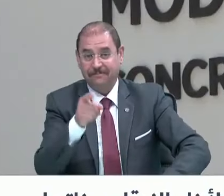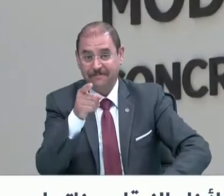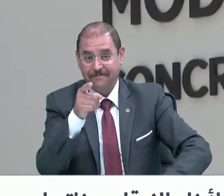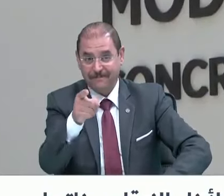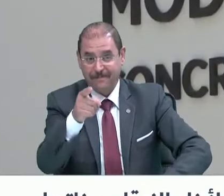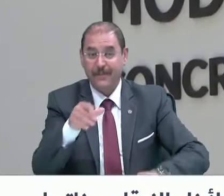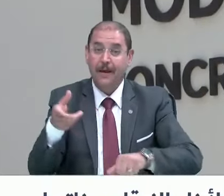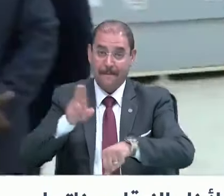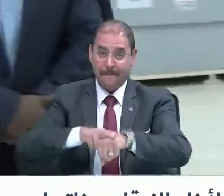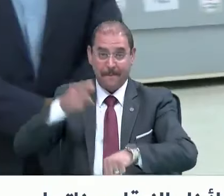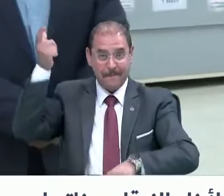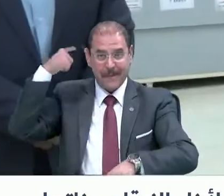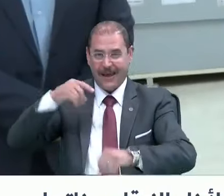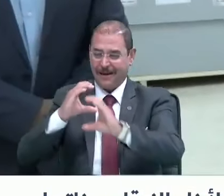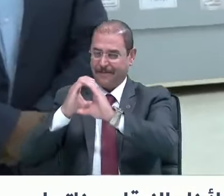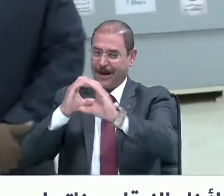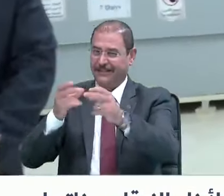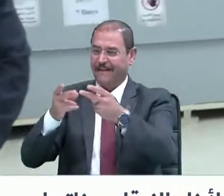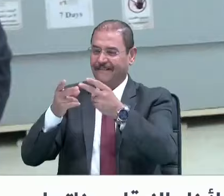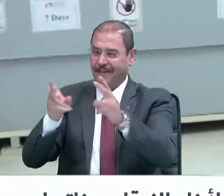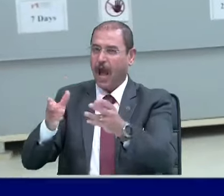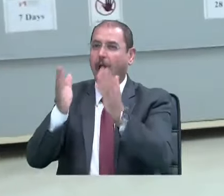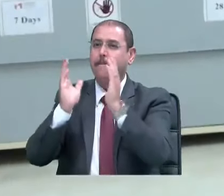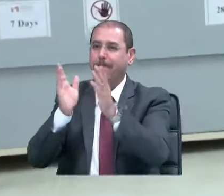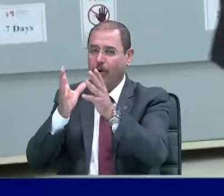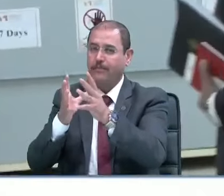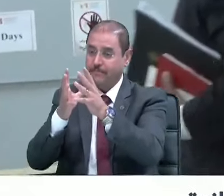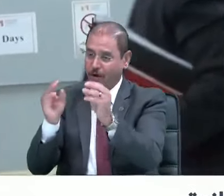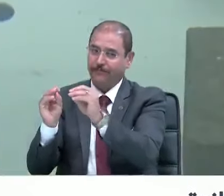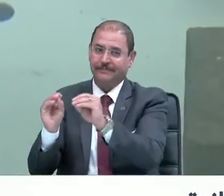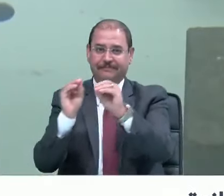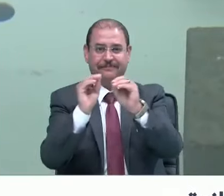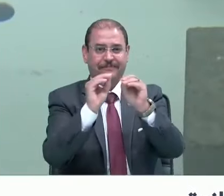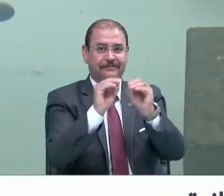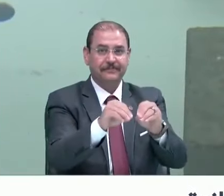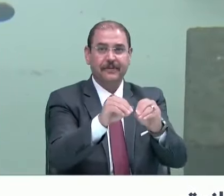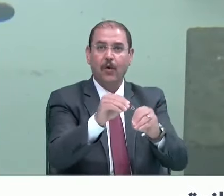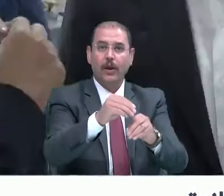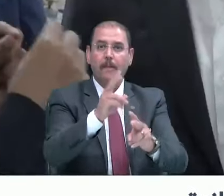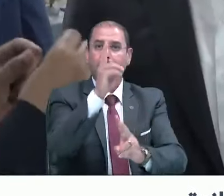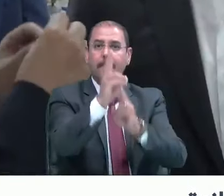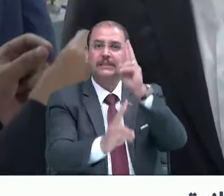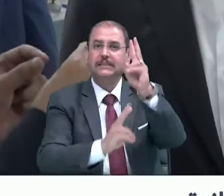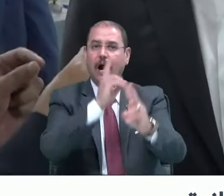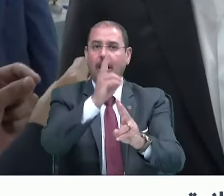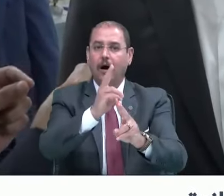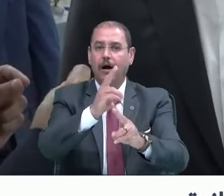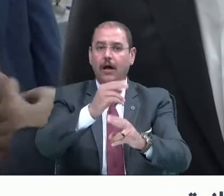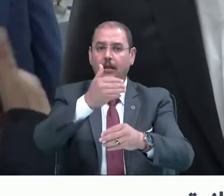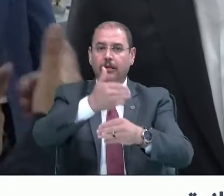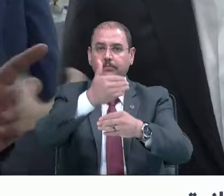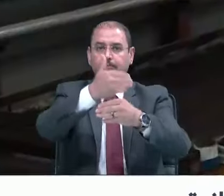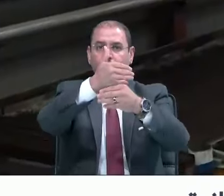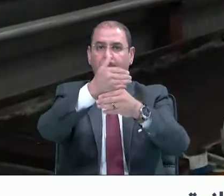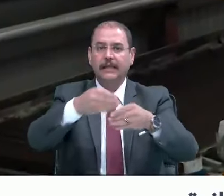للصناعات الخرسانية. الذي أنشئ بمبادرة ملكية دعمًا للمؤسسات الاقتصادية والاجتماعية للمتقاعدين العسكريين